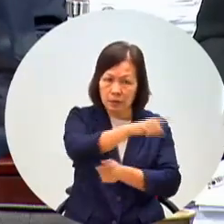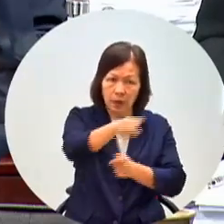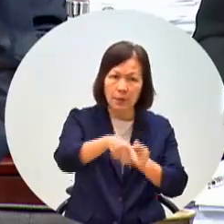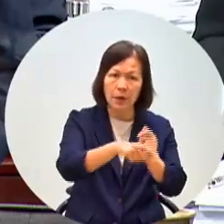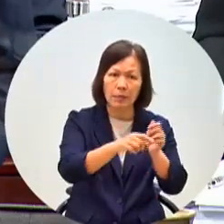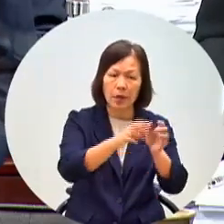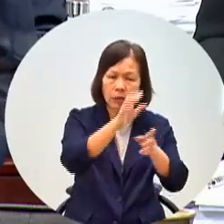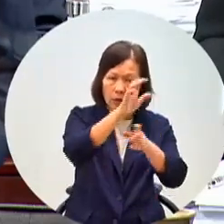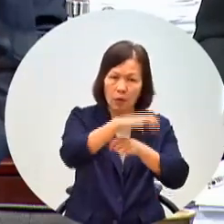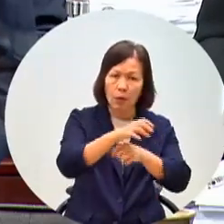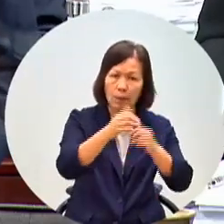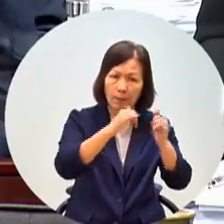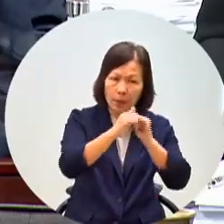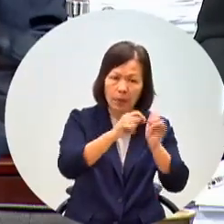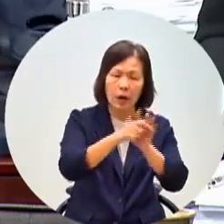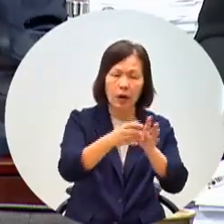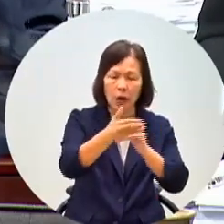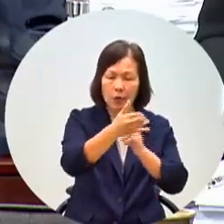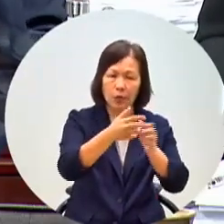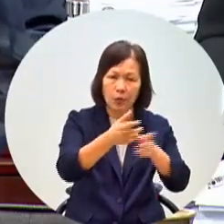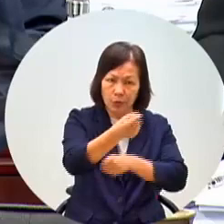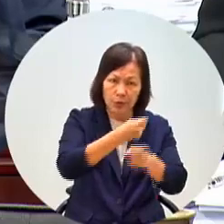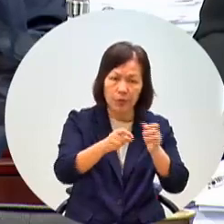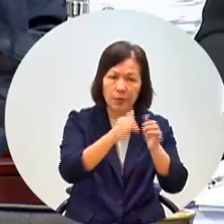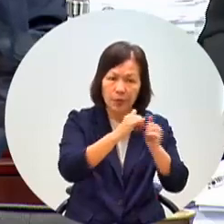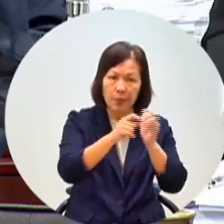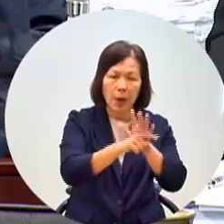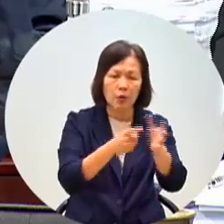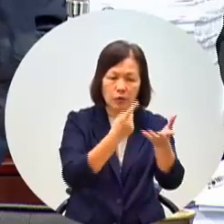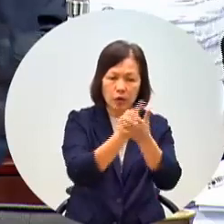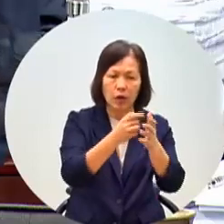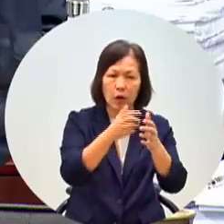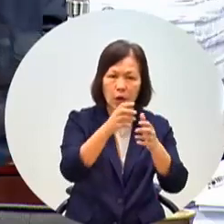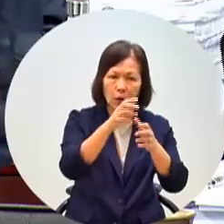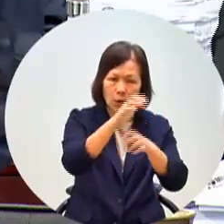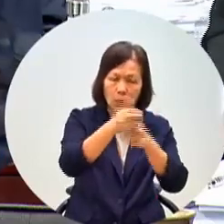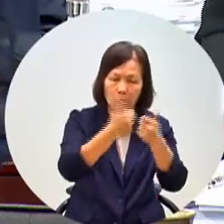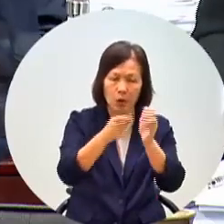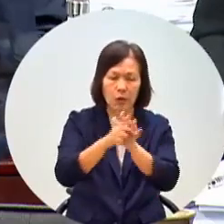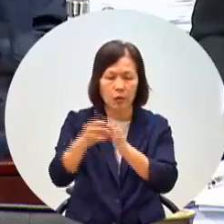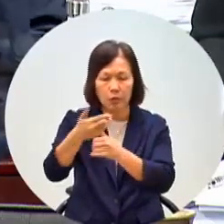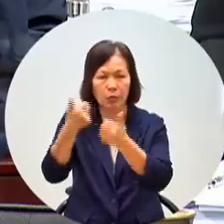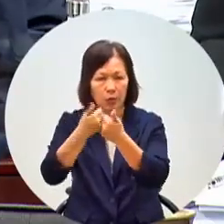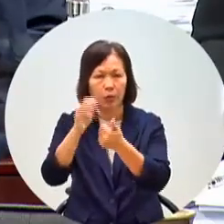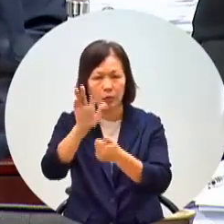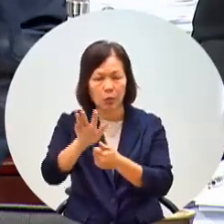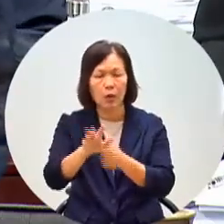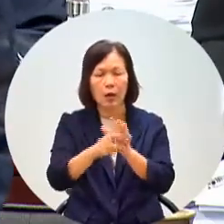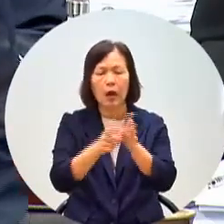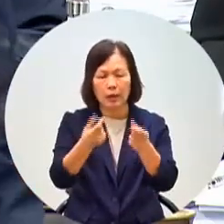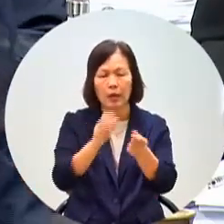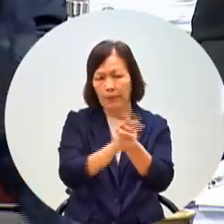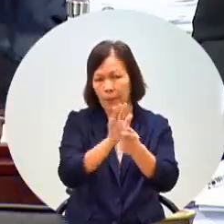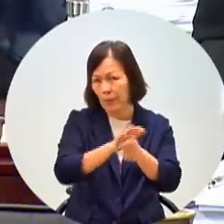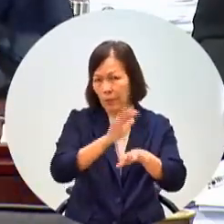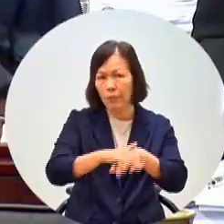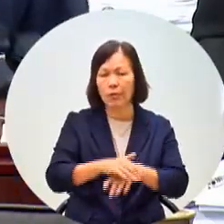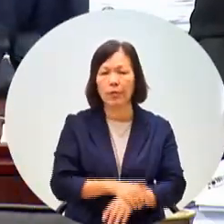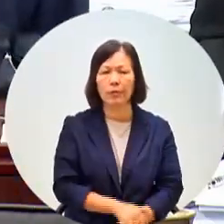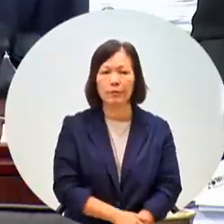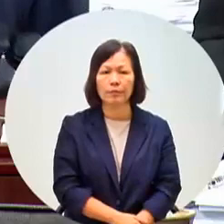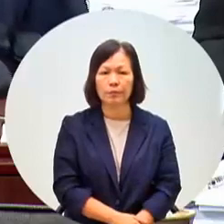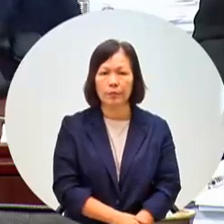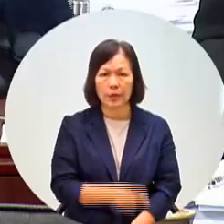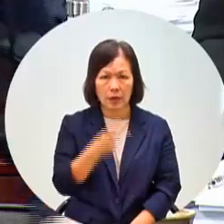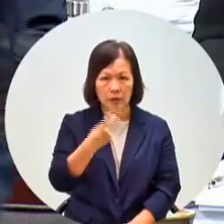个农民，渔民啦吼、哦，这个有会参加农会，有会参加渔会拢有，啊，这个咱来到协助看卖啊吼。啊，